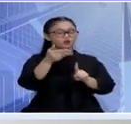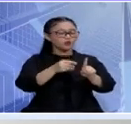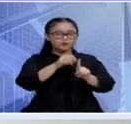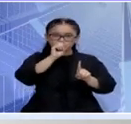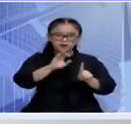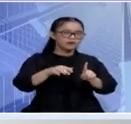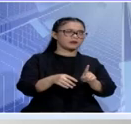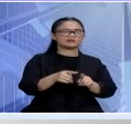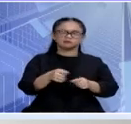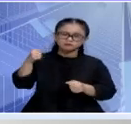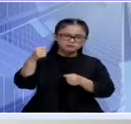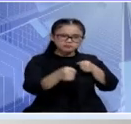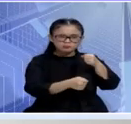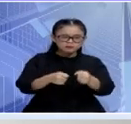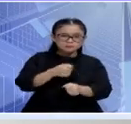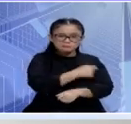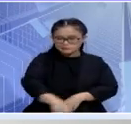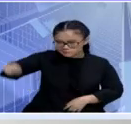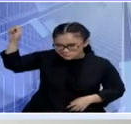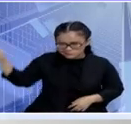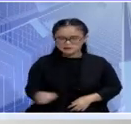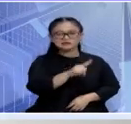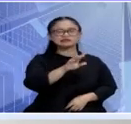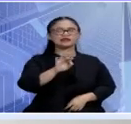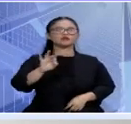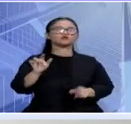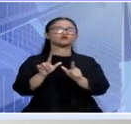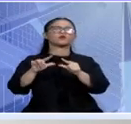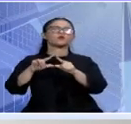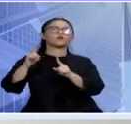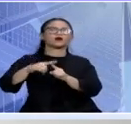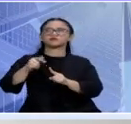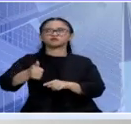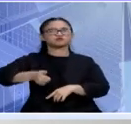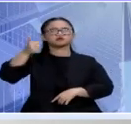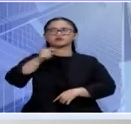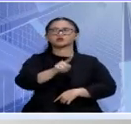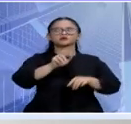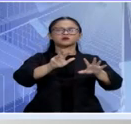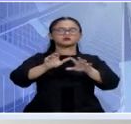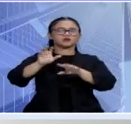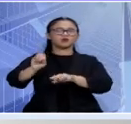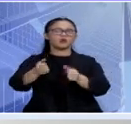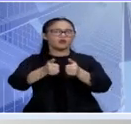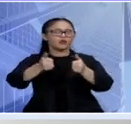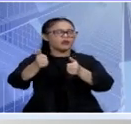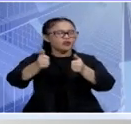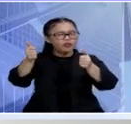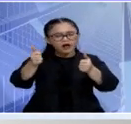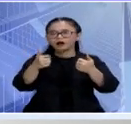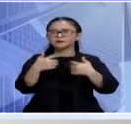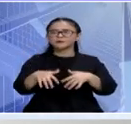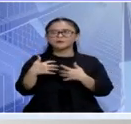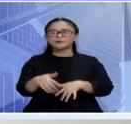100 Watt dan meraih prestasi di berbagai event tingkat dunia di era 1990-an. Keberhasilan salah satu bintang dunia